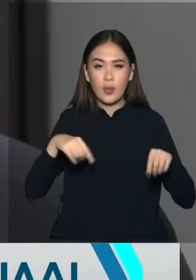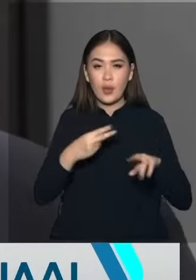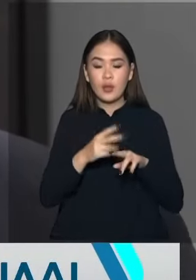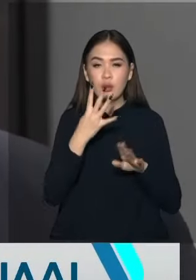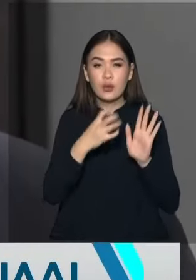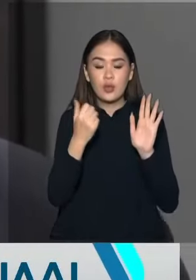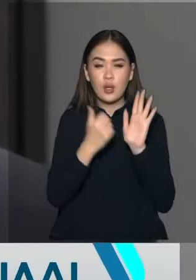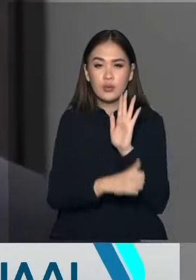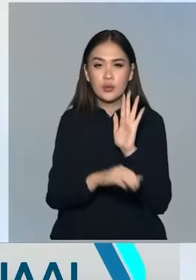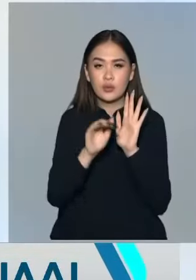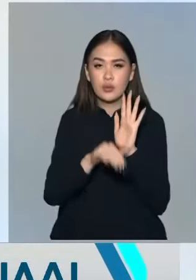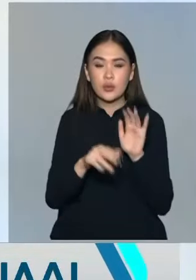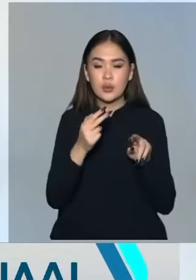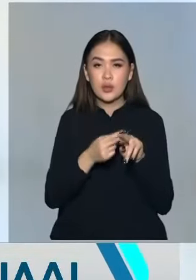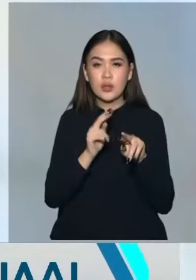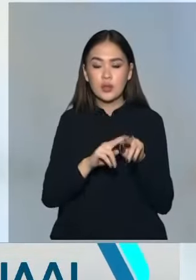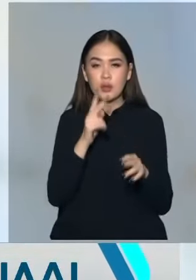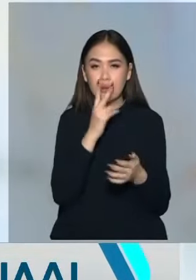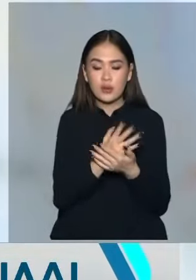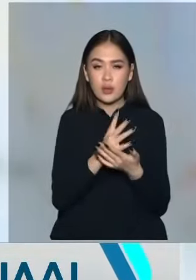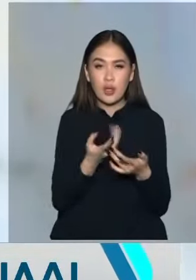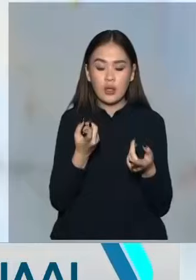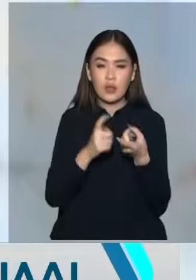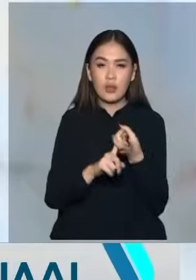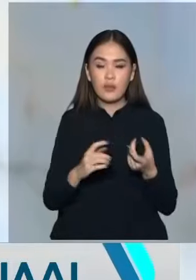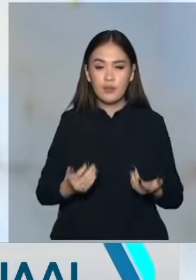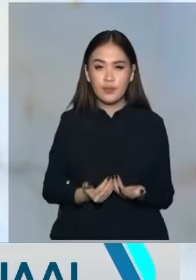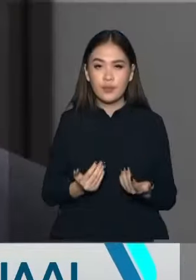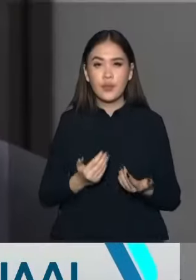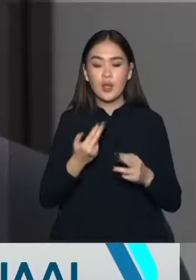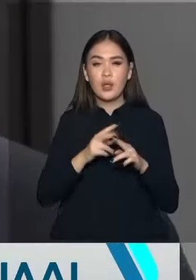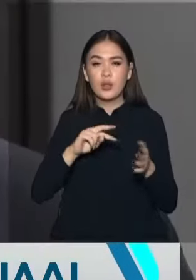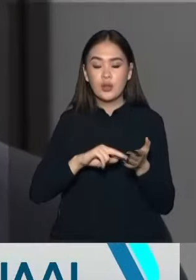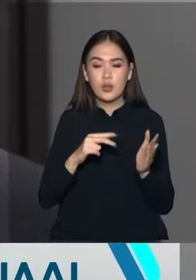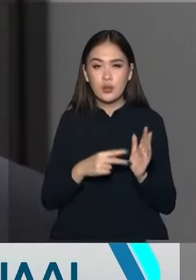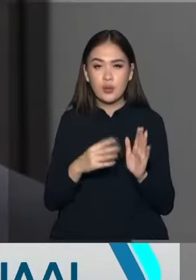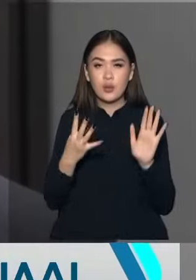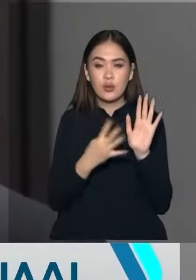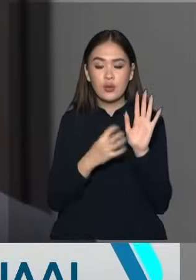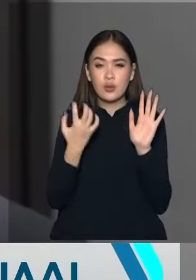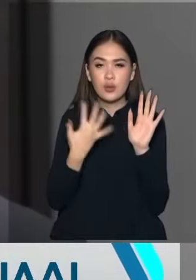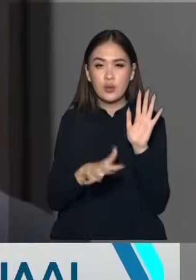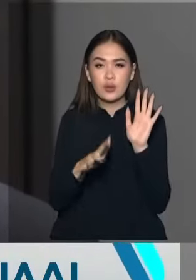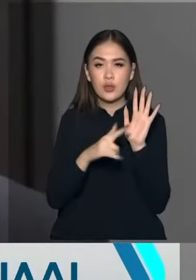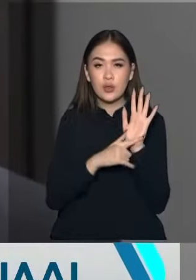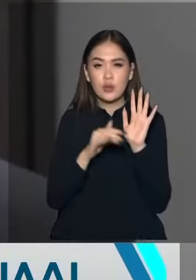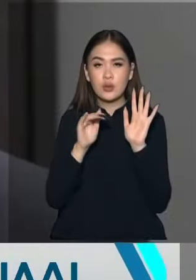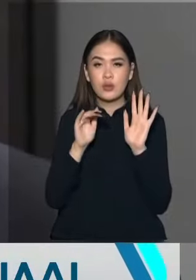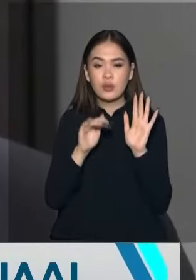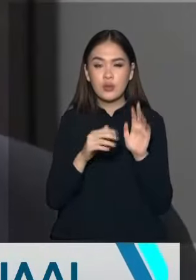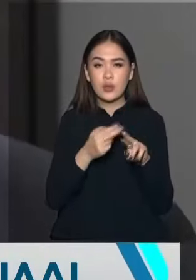460 мың шаршы метр. Меморандумға сәйкес тұрғын үй пайдалануға беру жоспары 957 мың шаршы